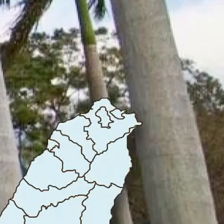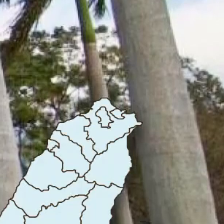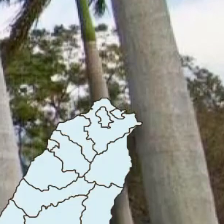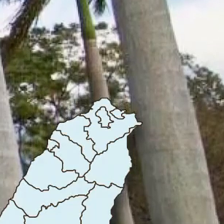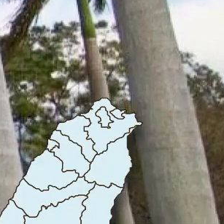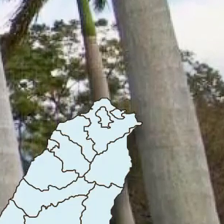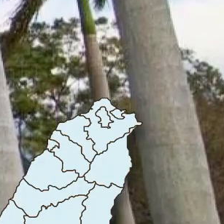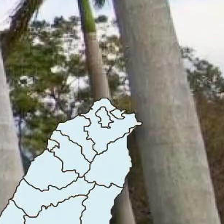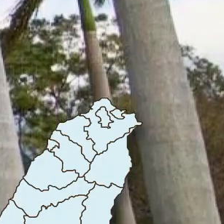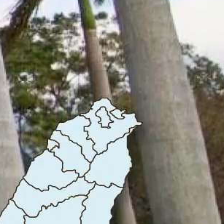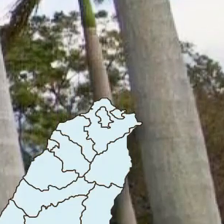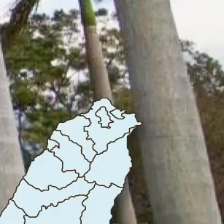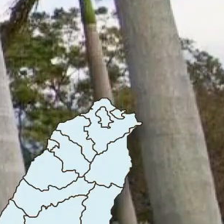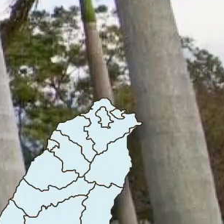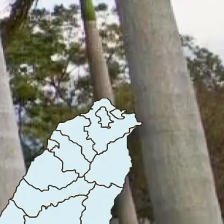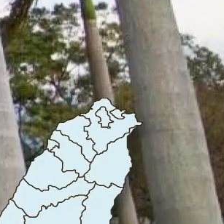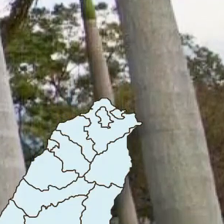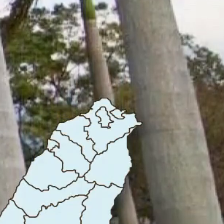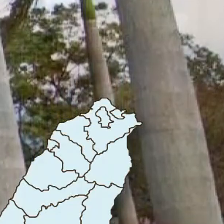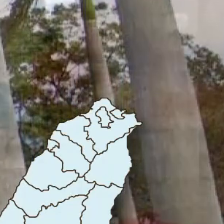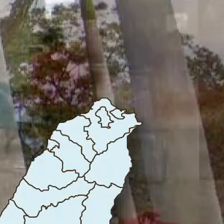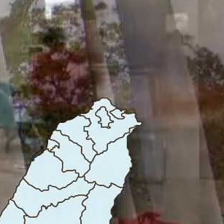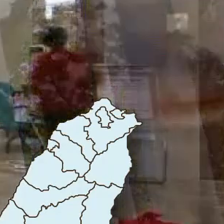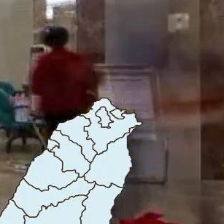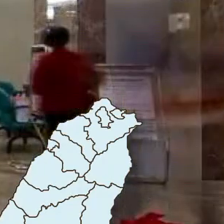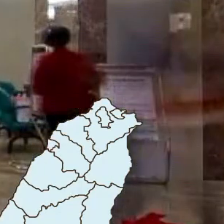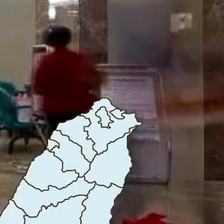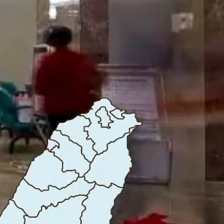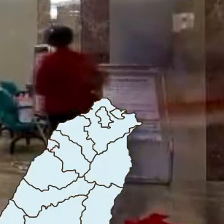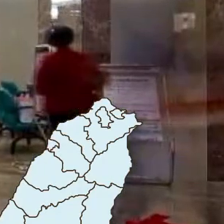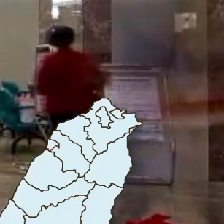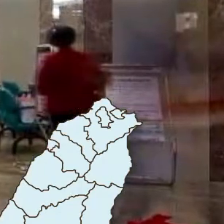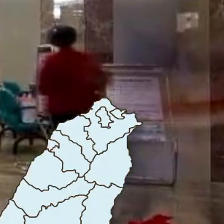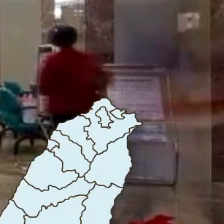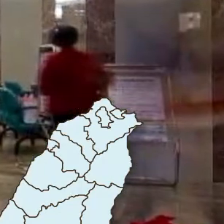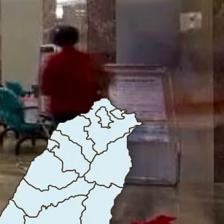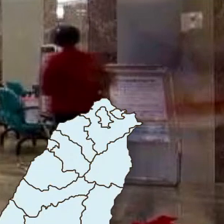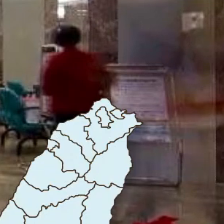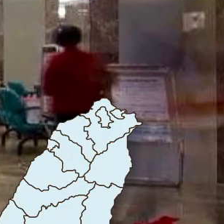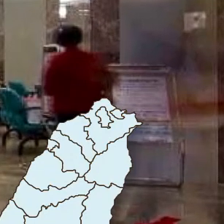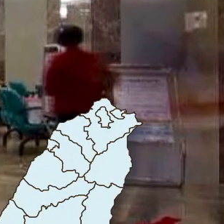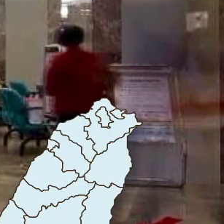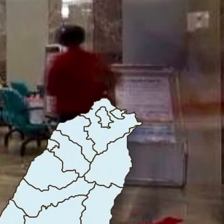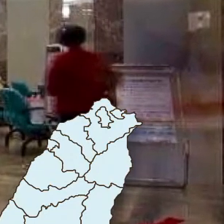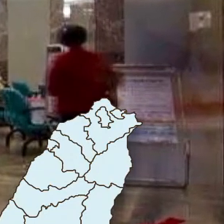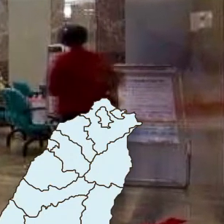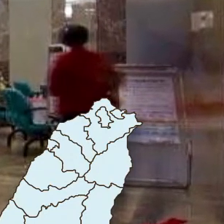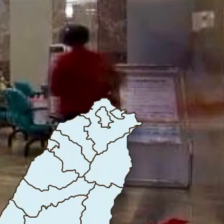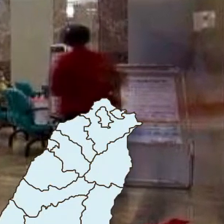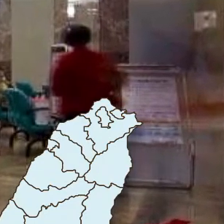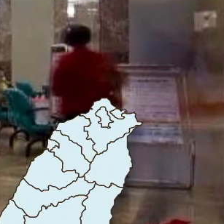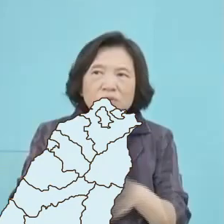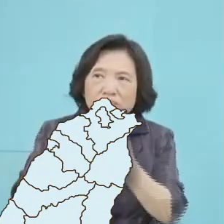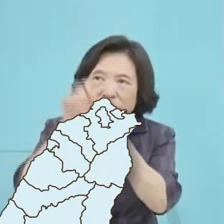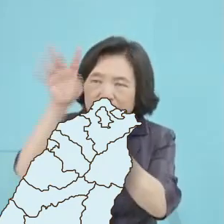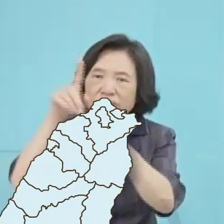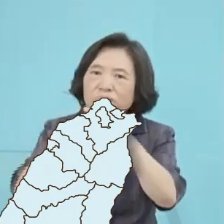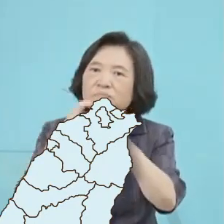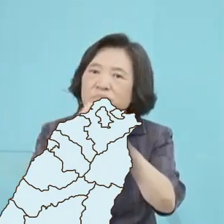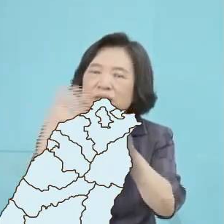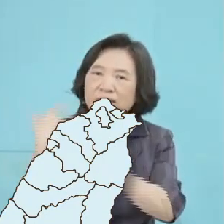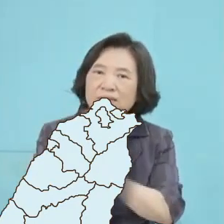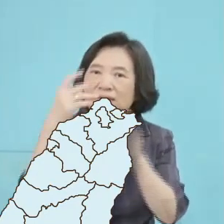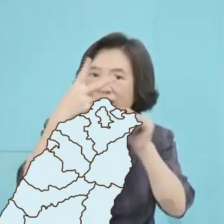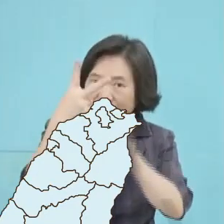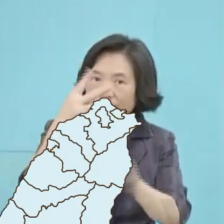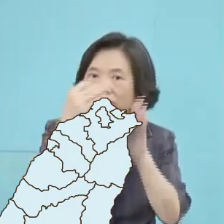有上百人。市政府对早发现进行变异伫2月，就替丁秀中以变异当事的非医务人员做册。 二月份所造的